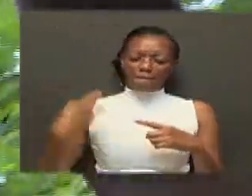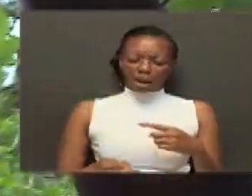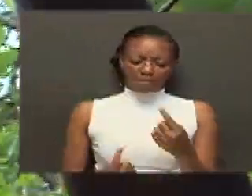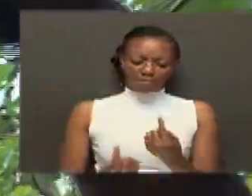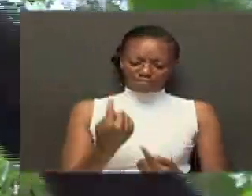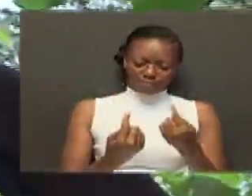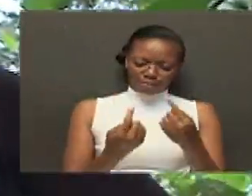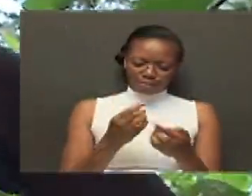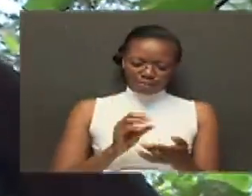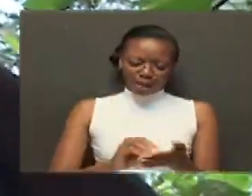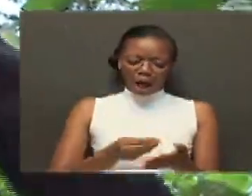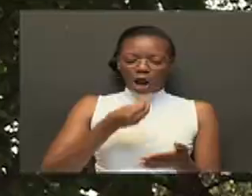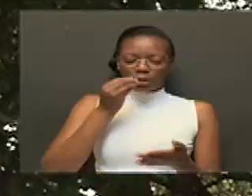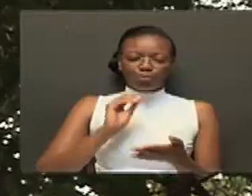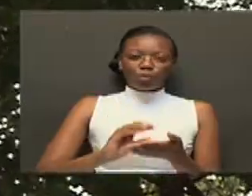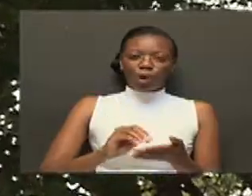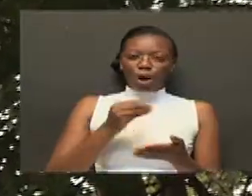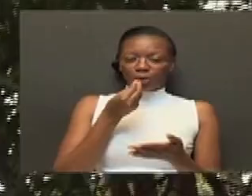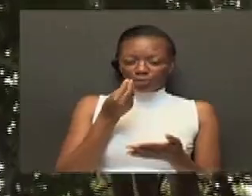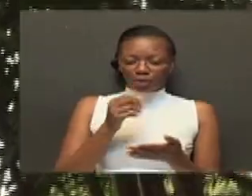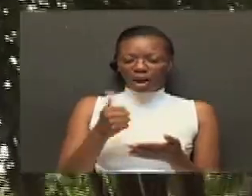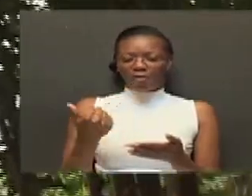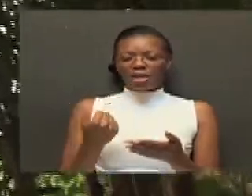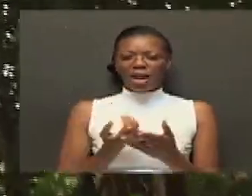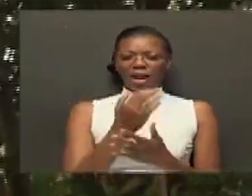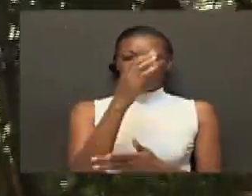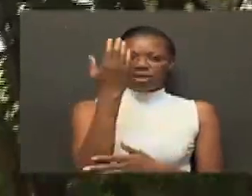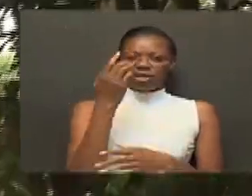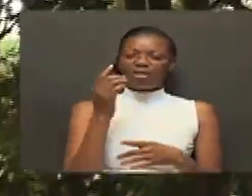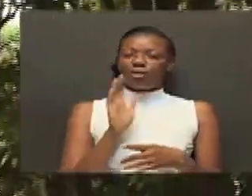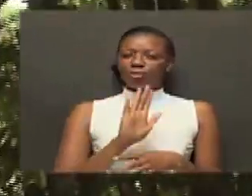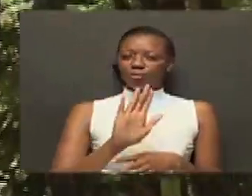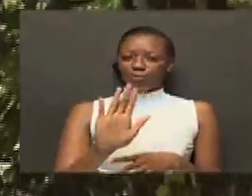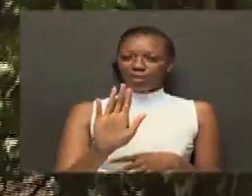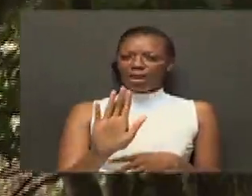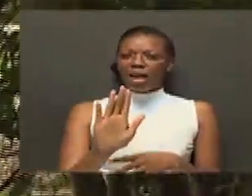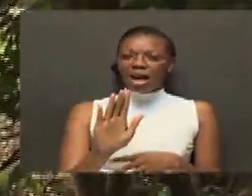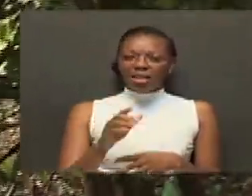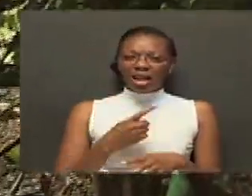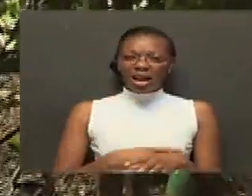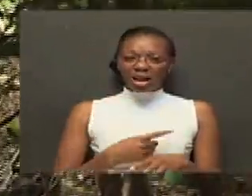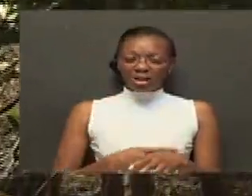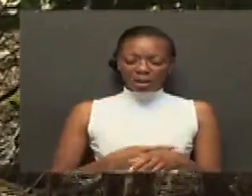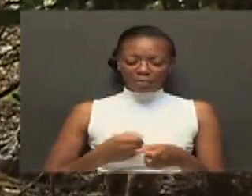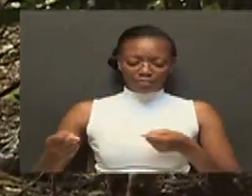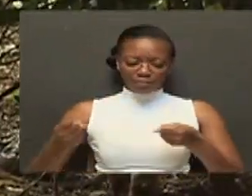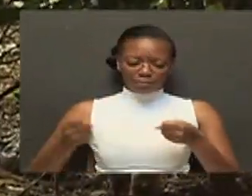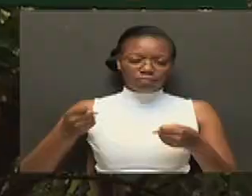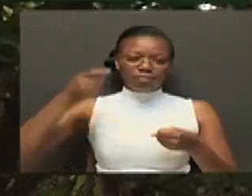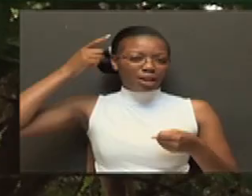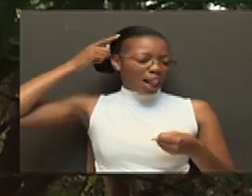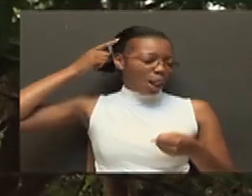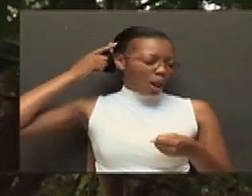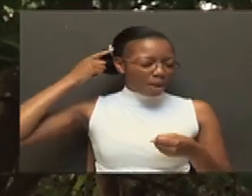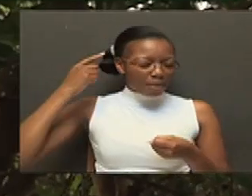kuliwa vivyo hivyo. Kuna mti mwingine kama huu. Mti huu ukiokwa makaa